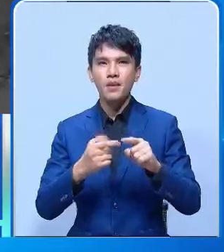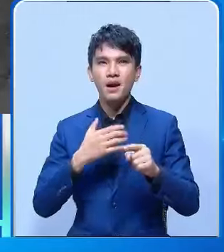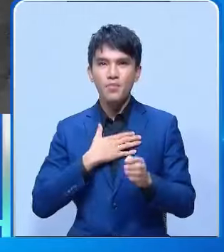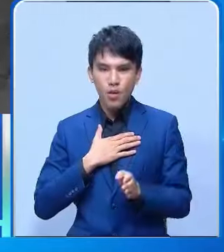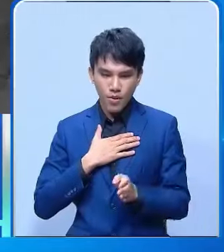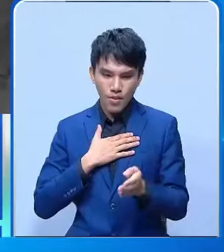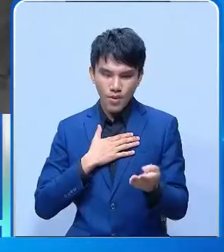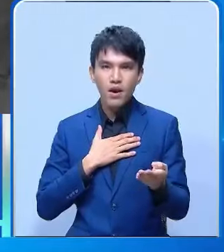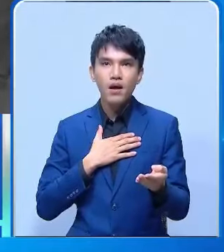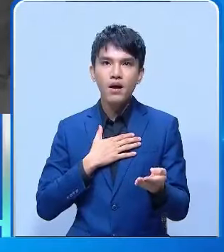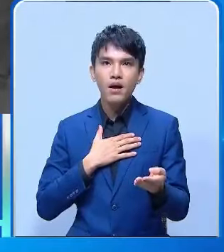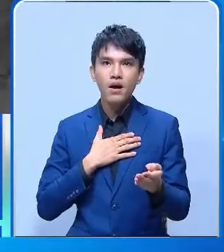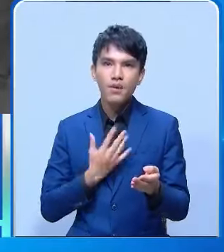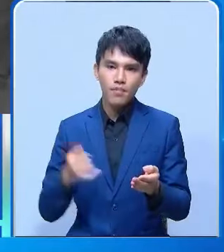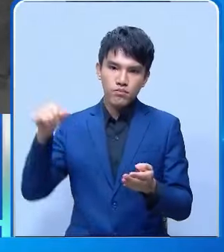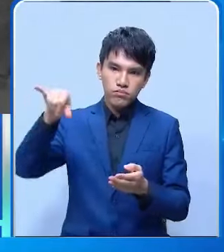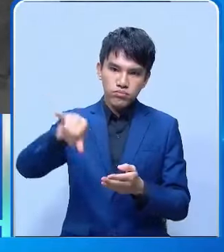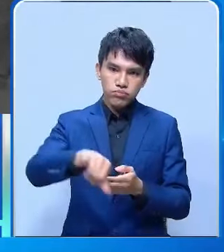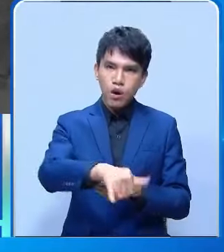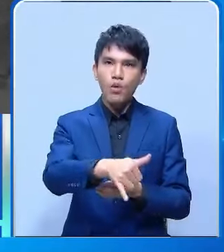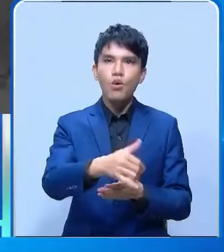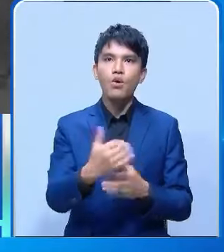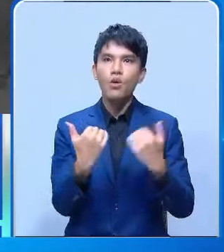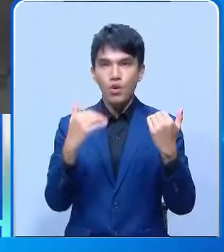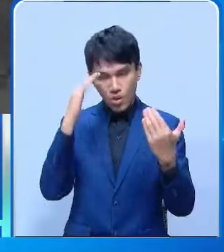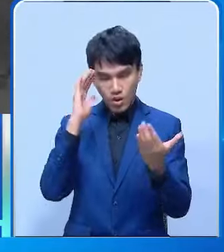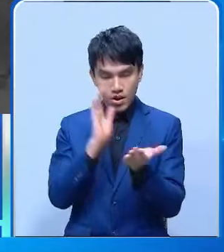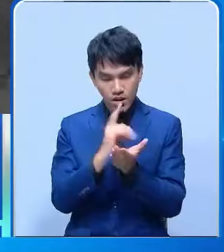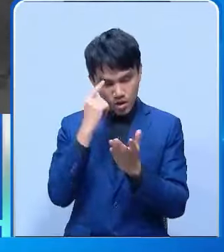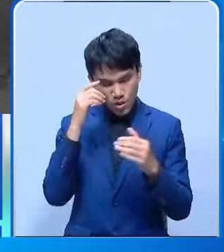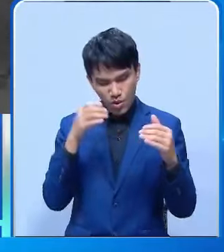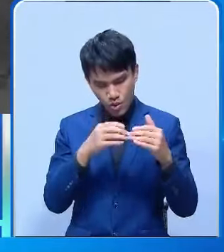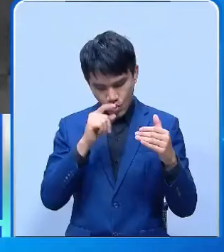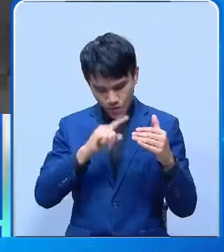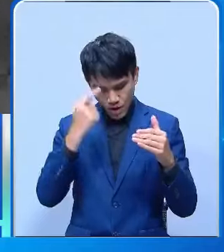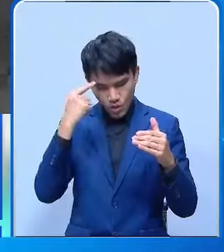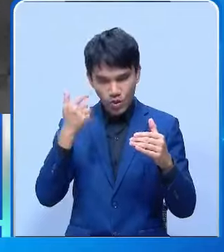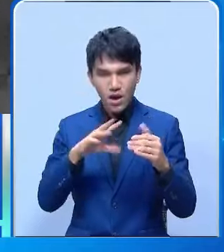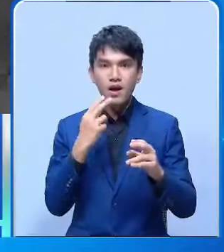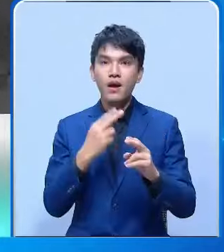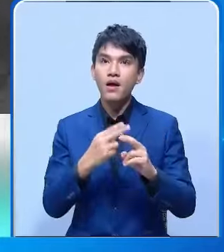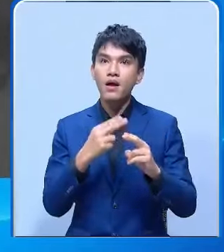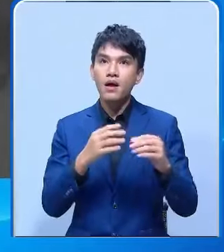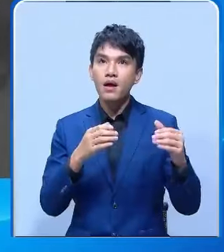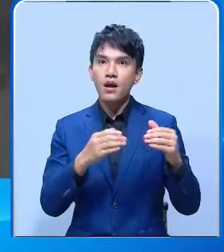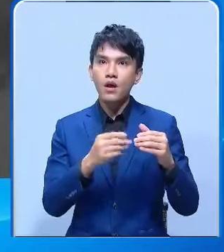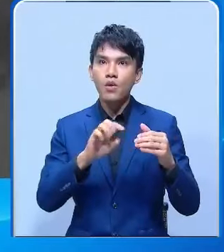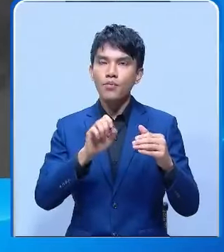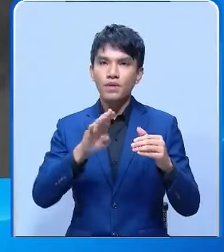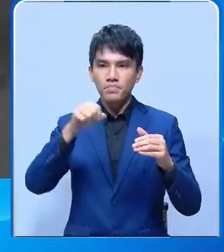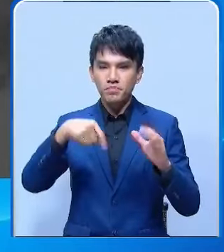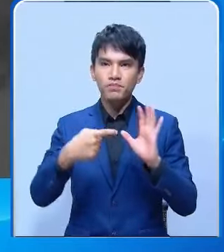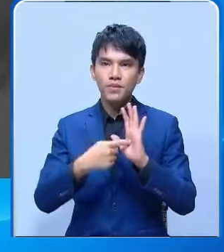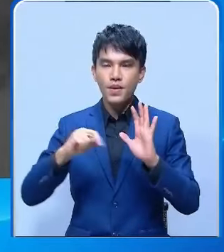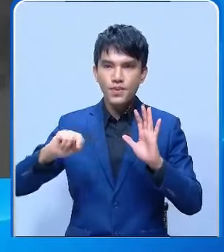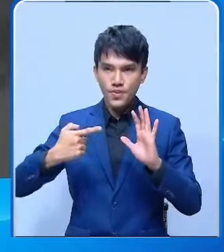บอลก็ตัดสินใจกระโดดลงน้ำล่าสุดตำรวจรู้ตัวกลุ่มฝั่งที่ก่อเหตุแล้วนะชื่อว่าแก๊งคลิปสั่งบ้านบังมี